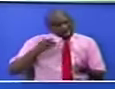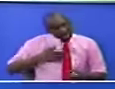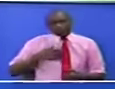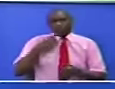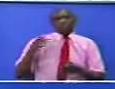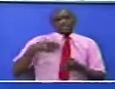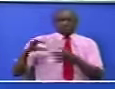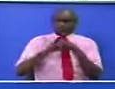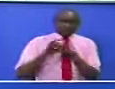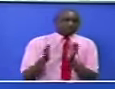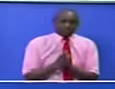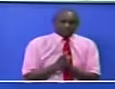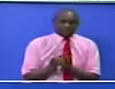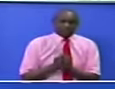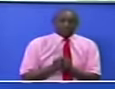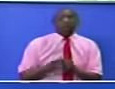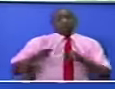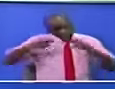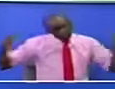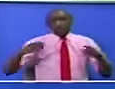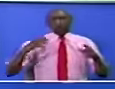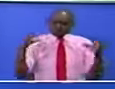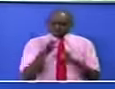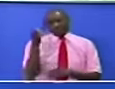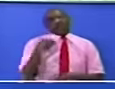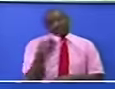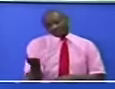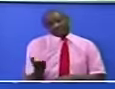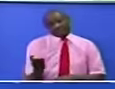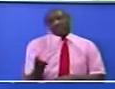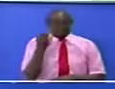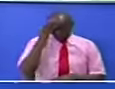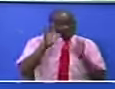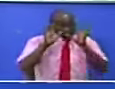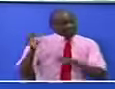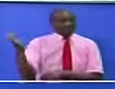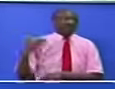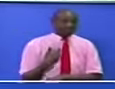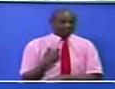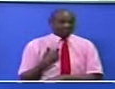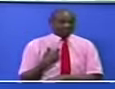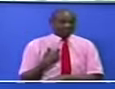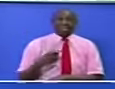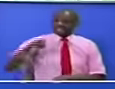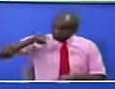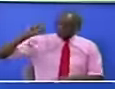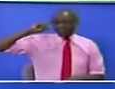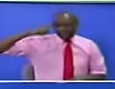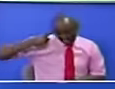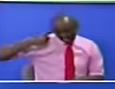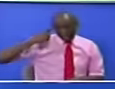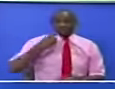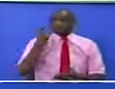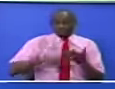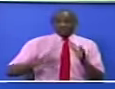watanero. Wapinzani wote wale wako na Susan, sababu hii ni kampeni. Wasije wakafikiria na kusema